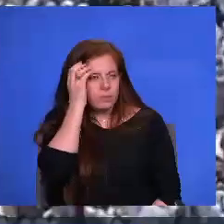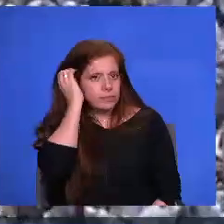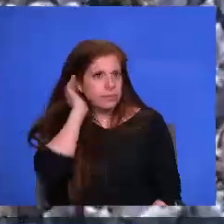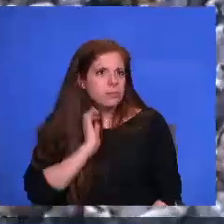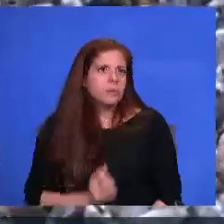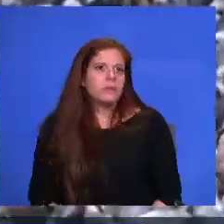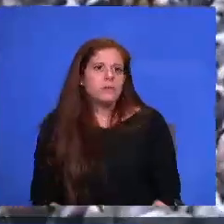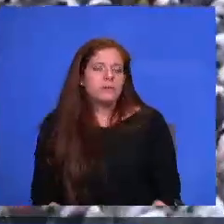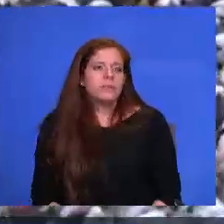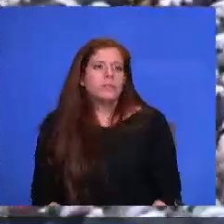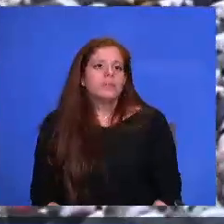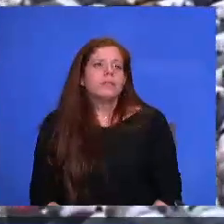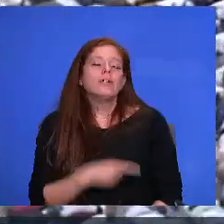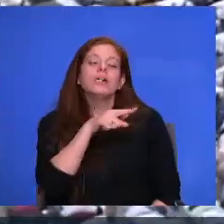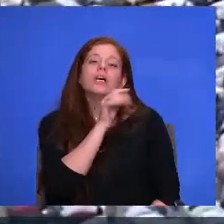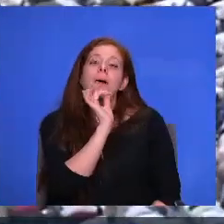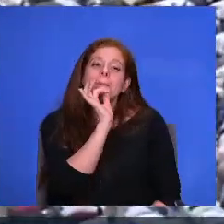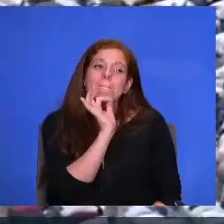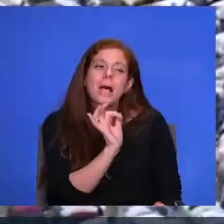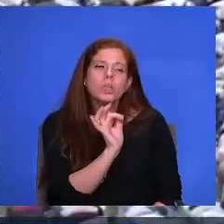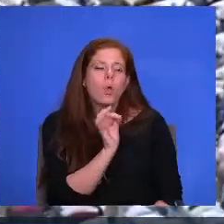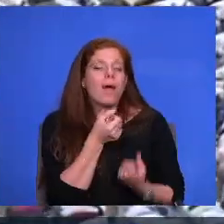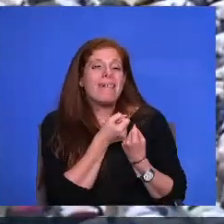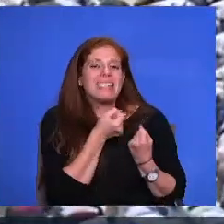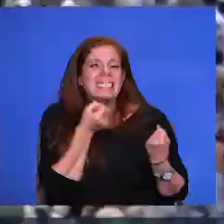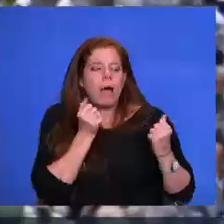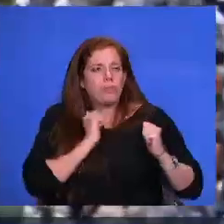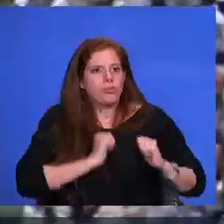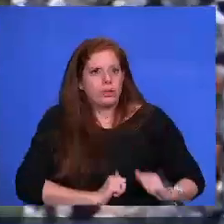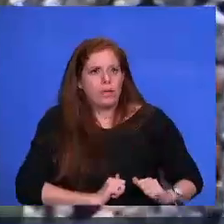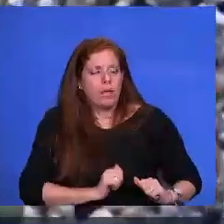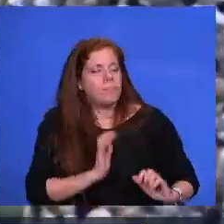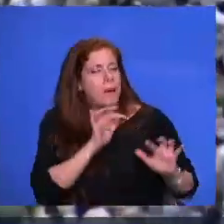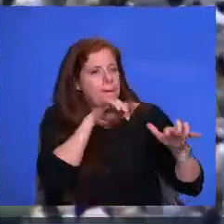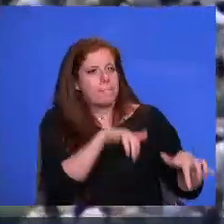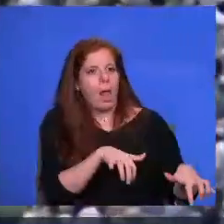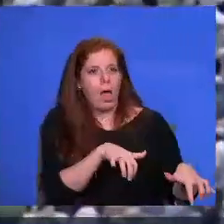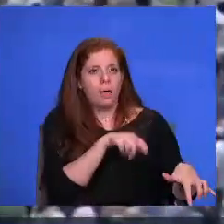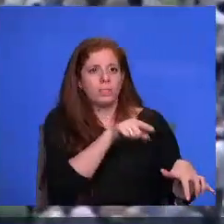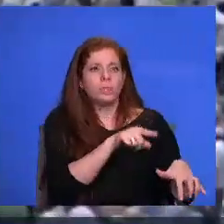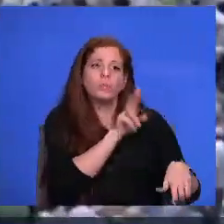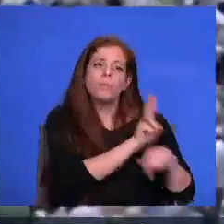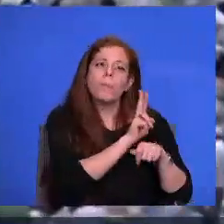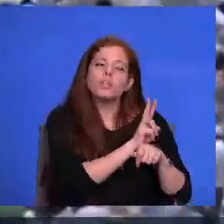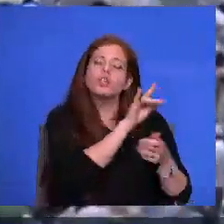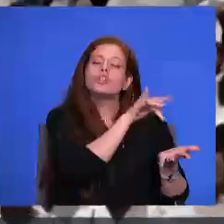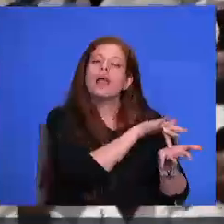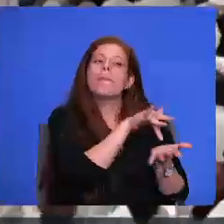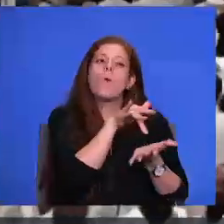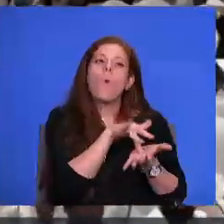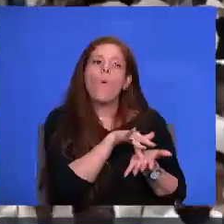וזאת בדיוק הדרמה השקטה שמתרחשת בממלכה השמרנית, שומרת שני המקומות הקדושים לאסלאם במכה